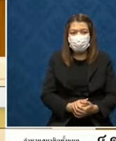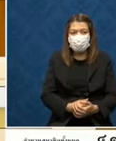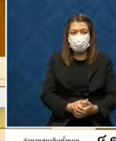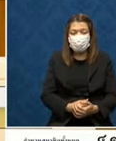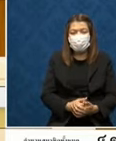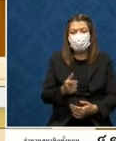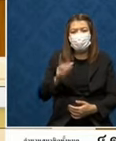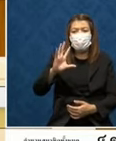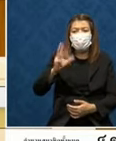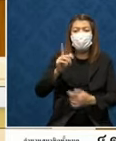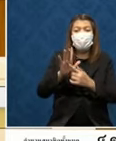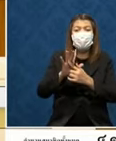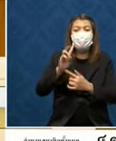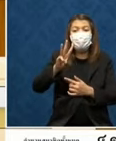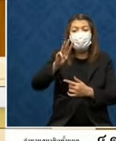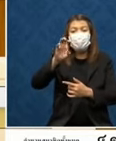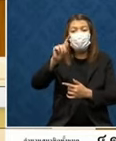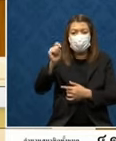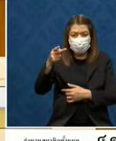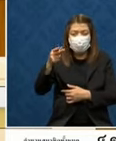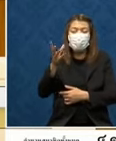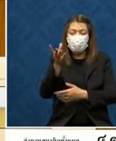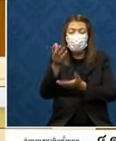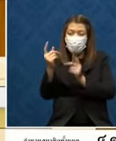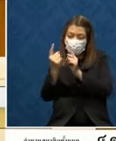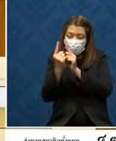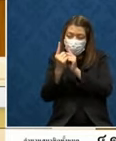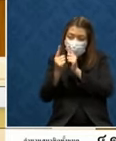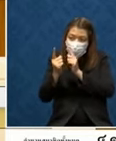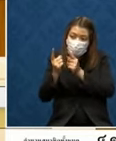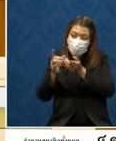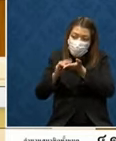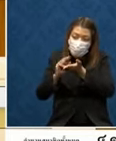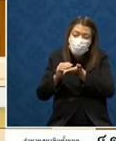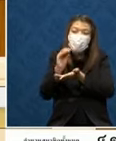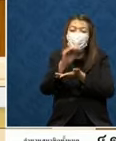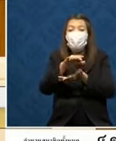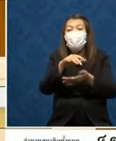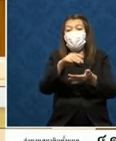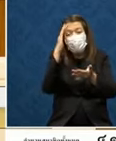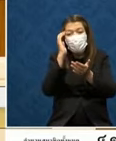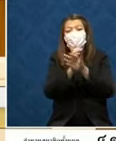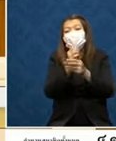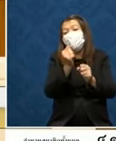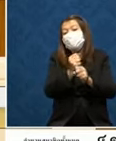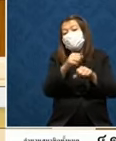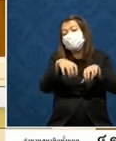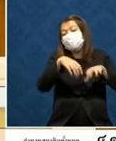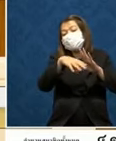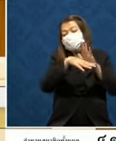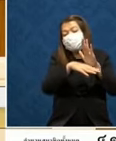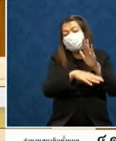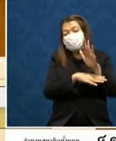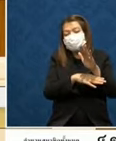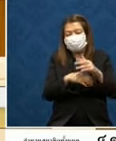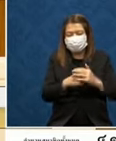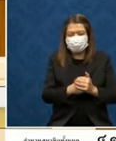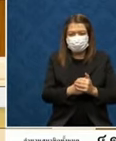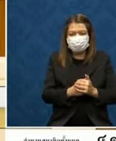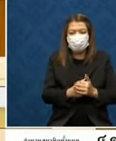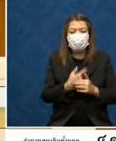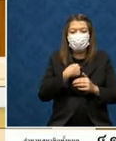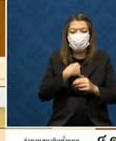ชูวิทก็ได้มาเจอผมผมก็รับฟังท่านแล้วก็ได้ส่งข้อมูลให้ตำรวจดำเนินการโดยทันทีหลักนิติธรรมก็ต้องมีนะครับผม